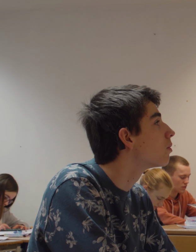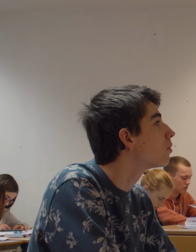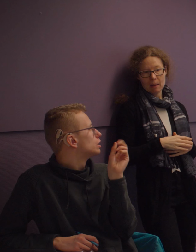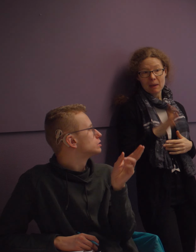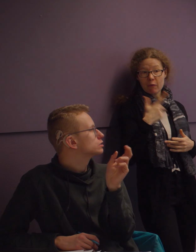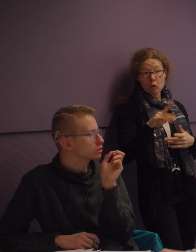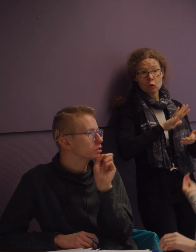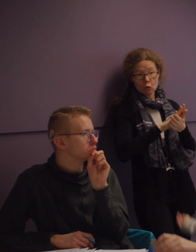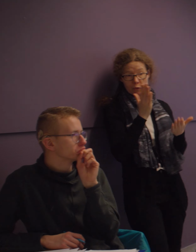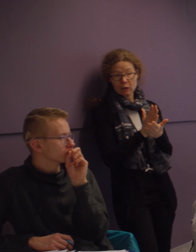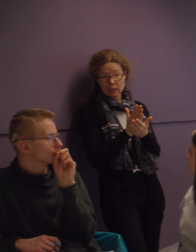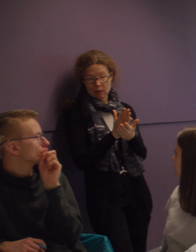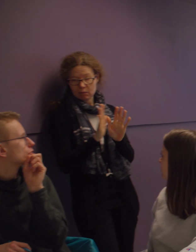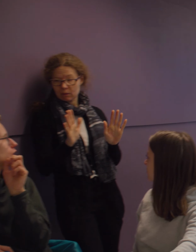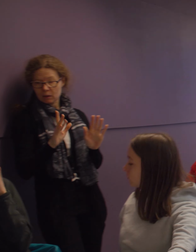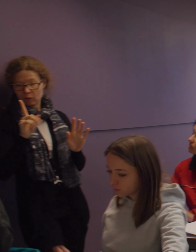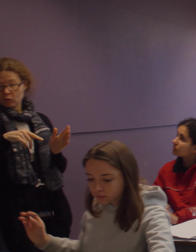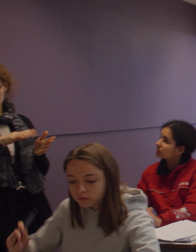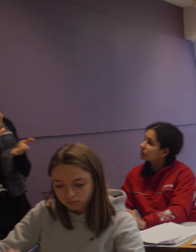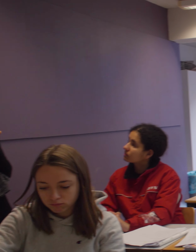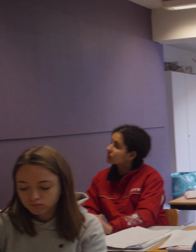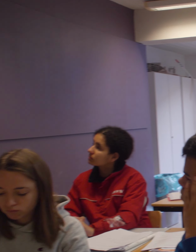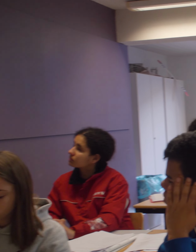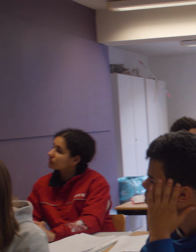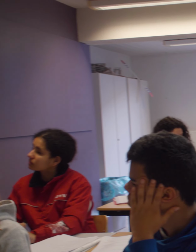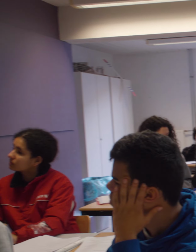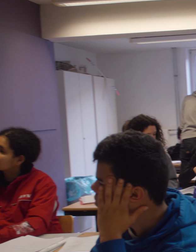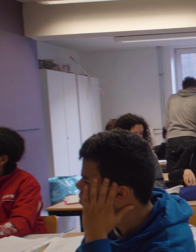Ça va ? Voilà. Et déjà pour